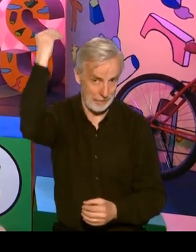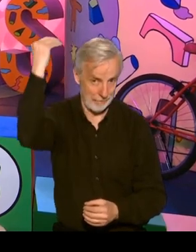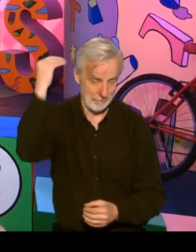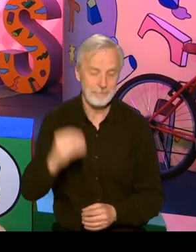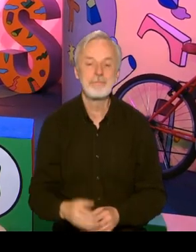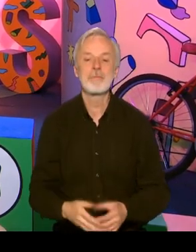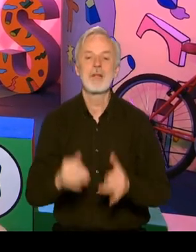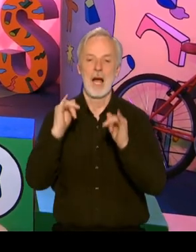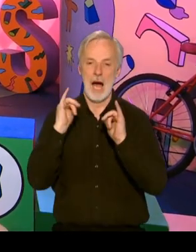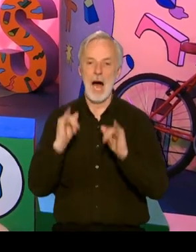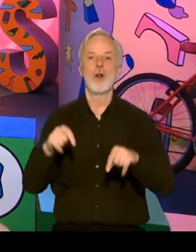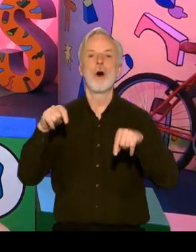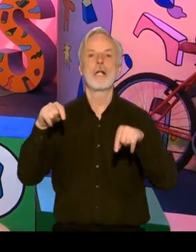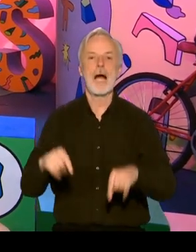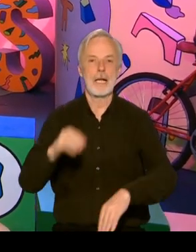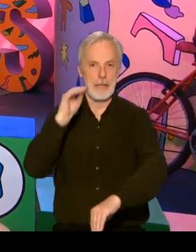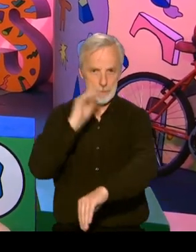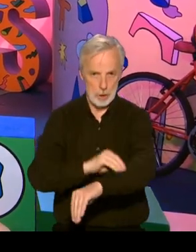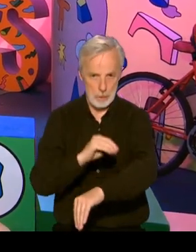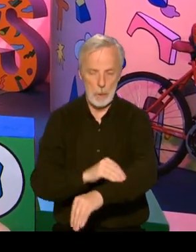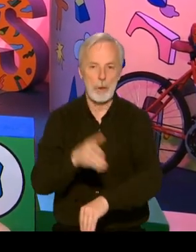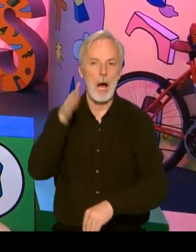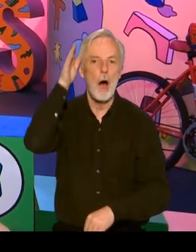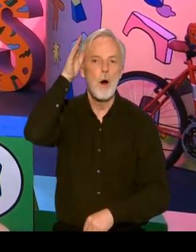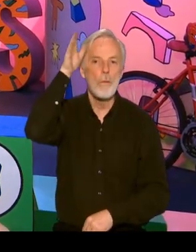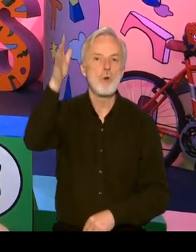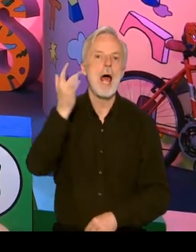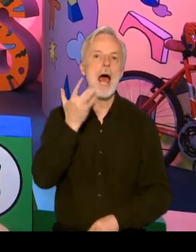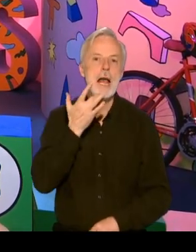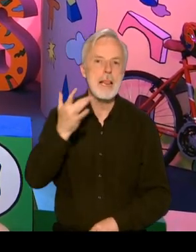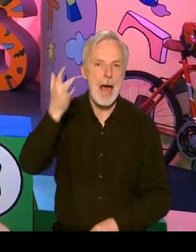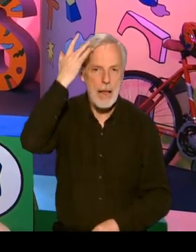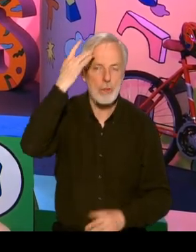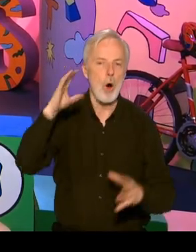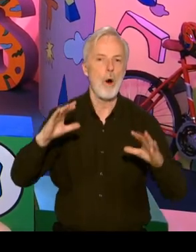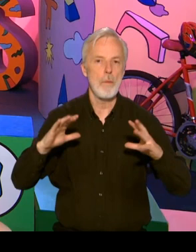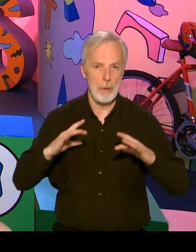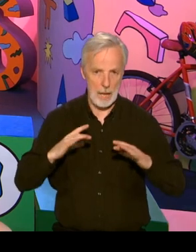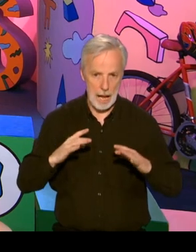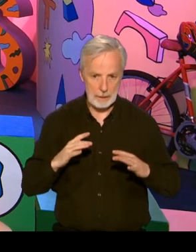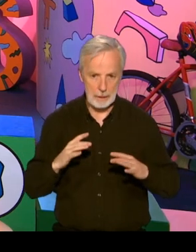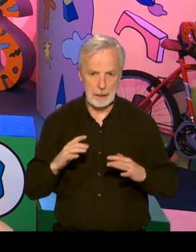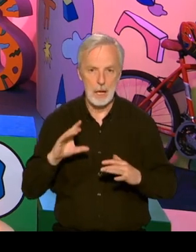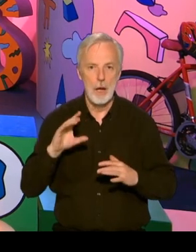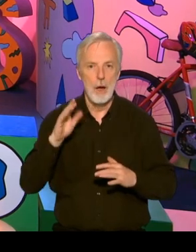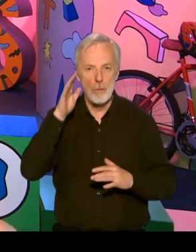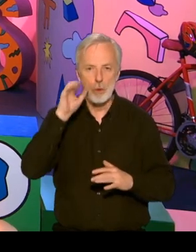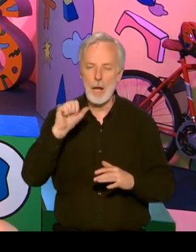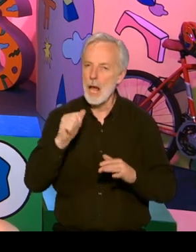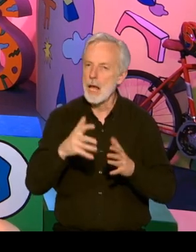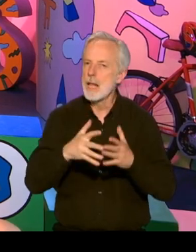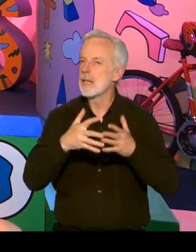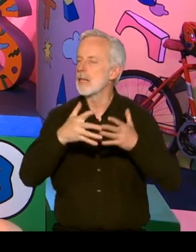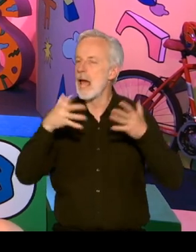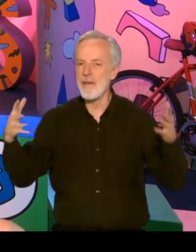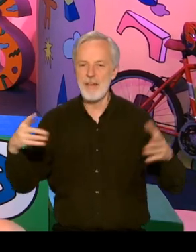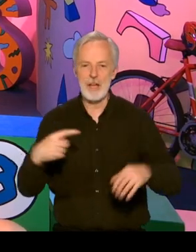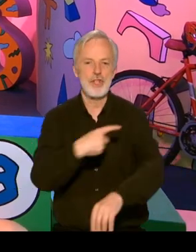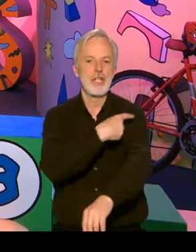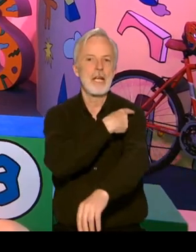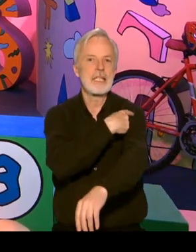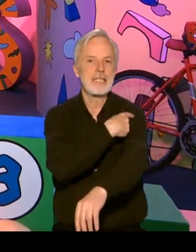totiž připomínáme, že letos o prázdninách začne ten největší svátek